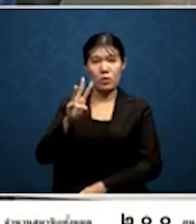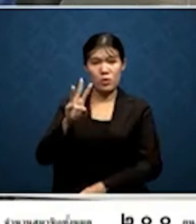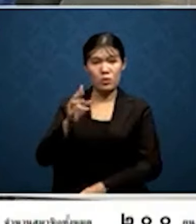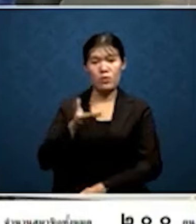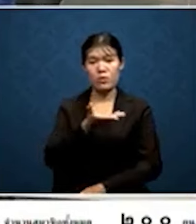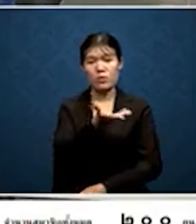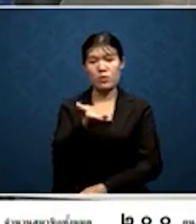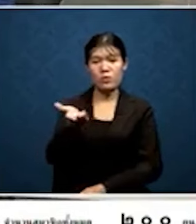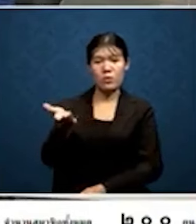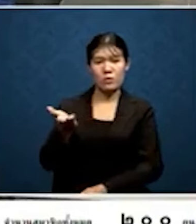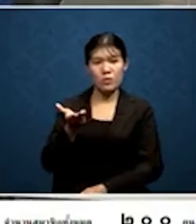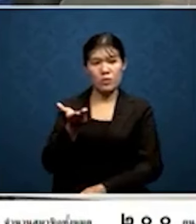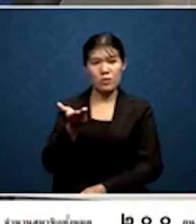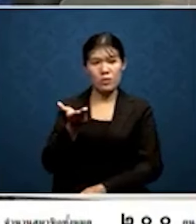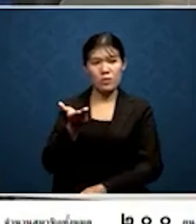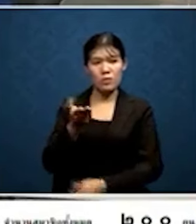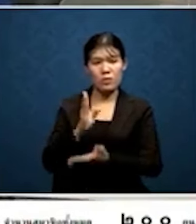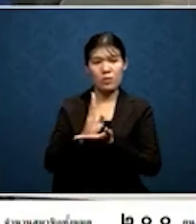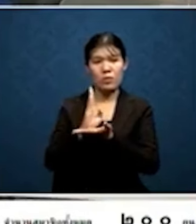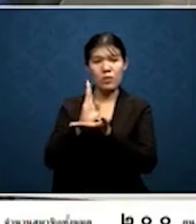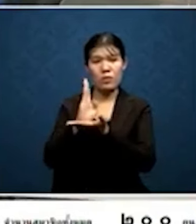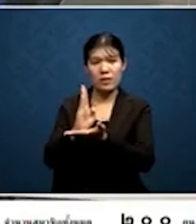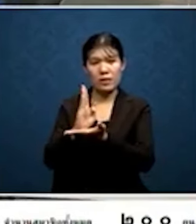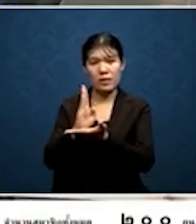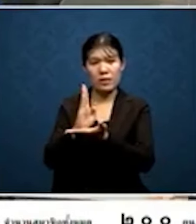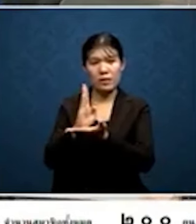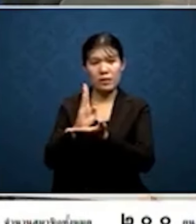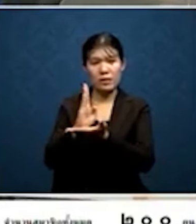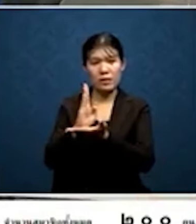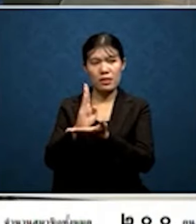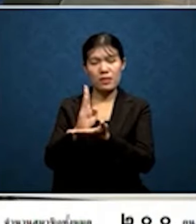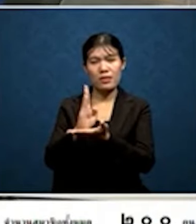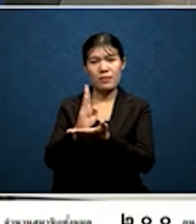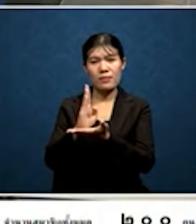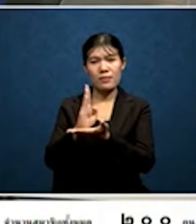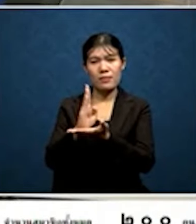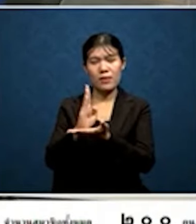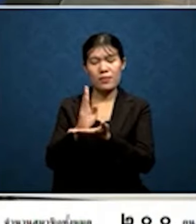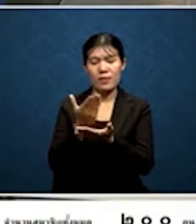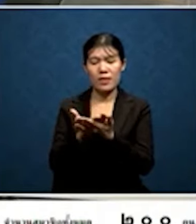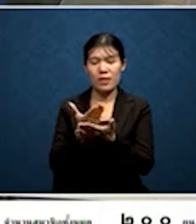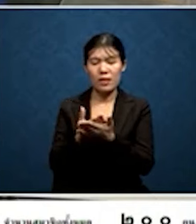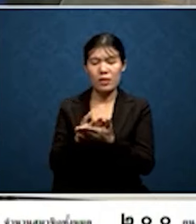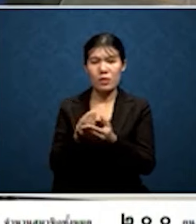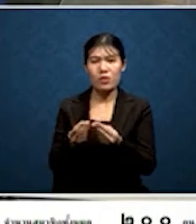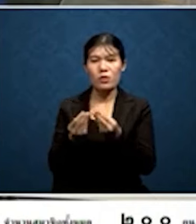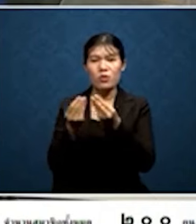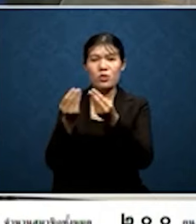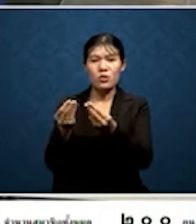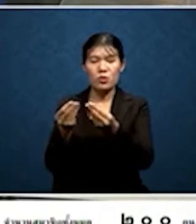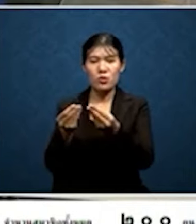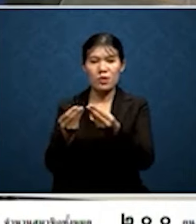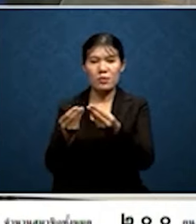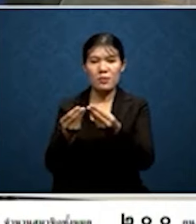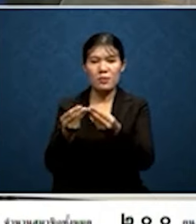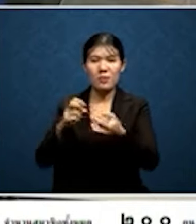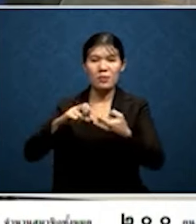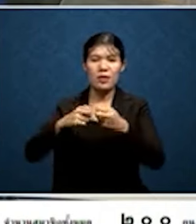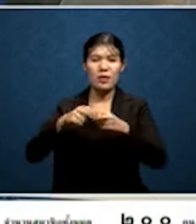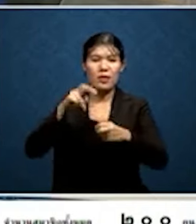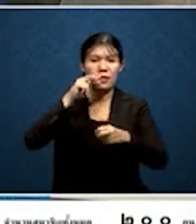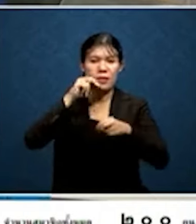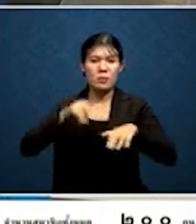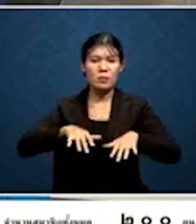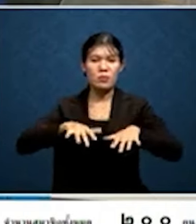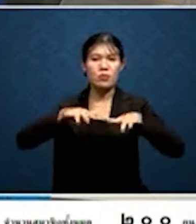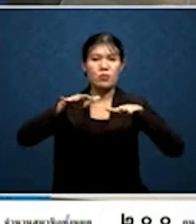กักขัง2เดือนกักขังไม่ใช่โทษจำคุกจึงไม่ใช่ลักษณะต้องห้ามกกต.เขาก็ยกคำร้องนะจ๊ะหมอเปรม